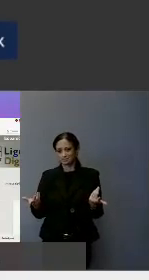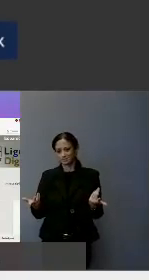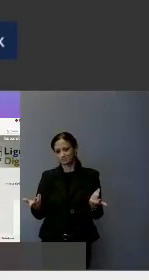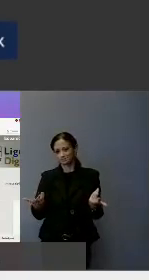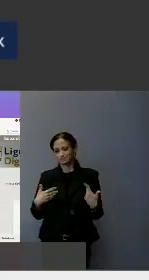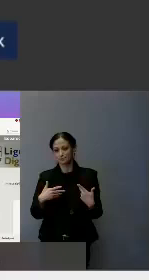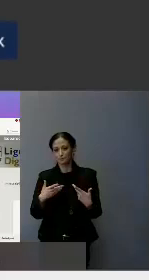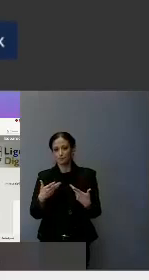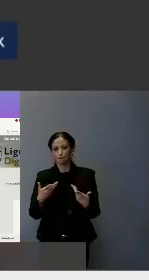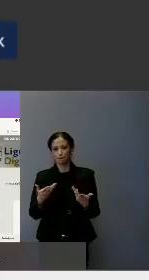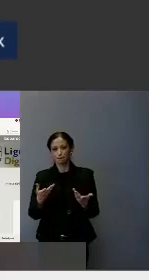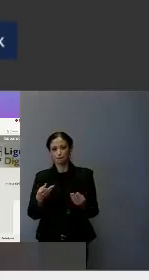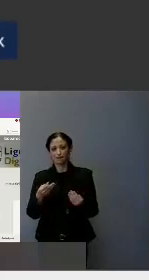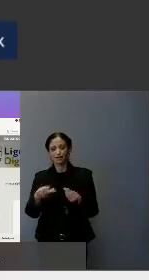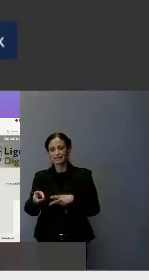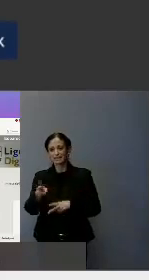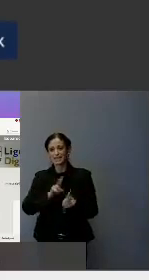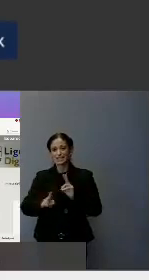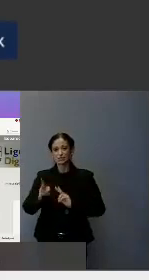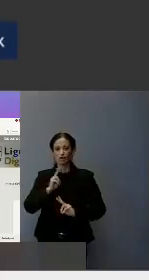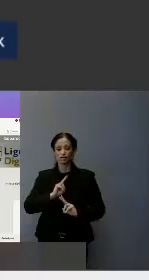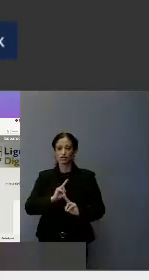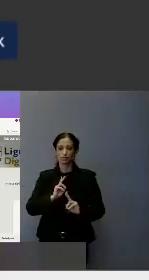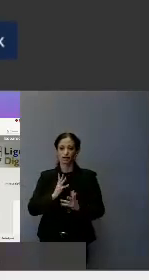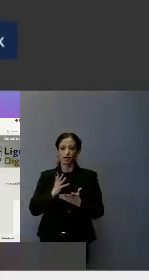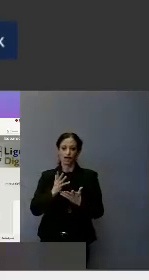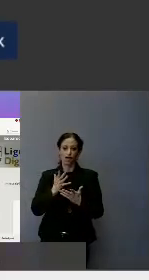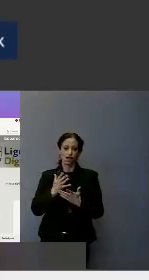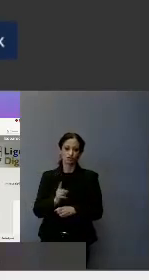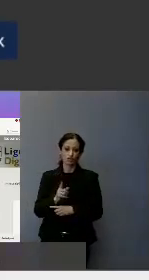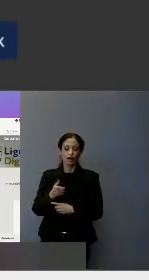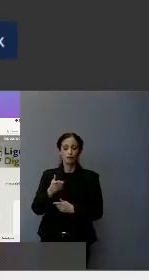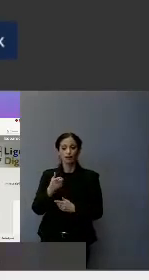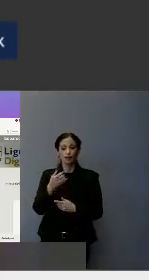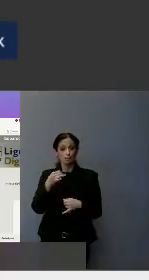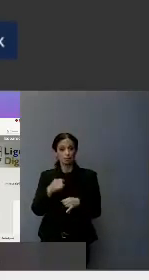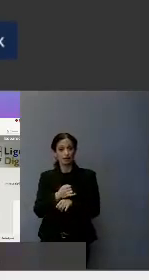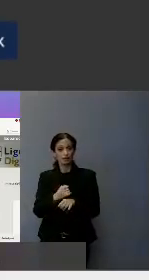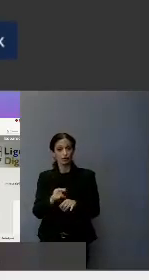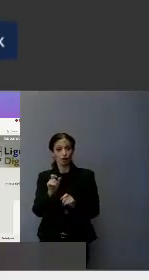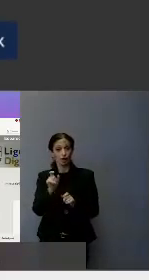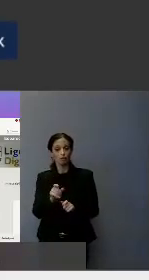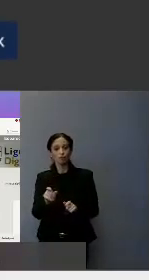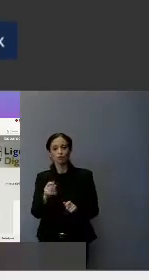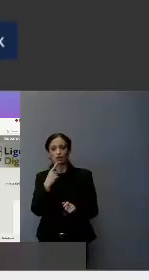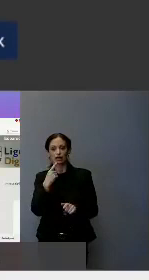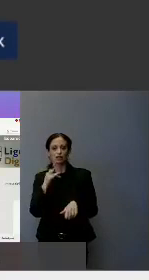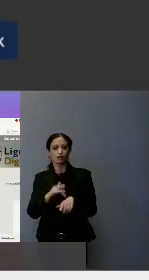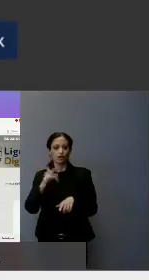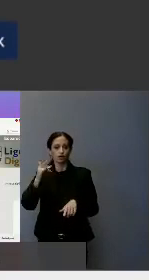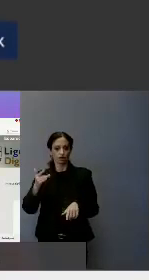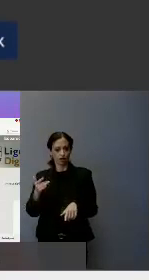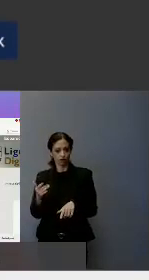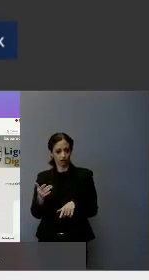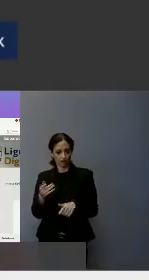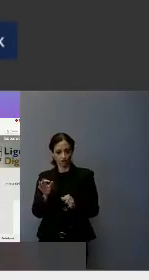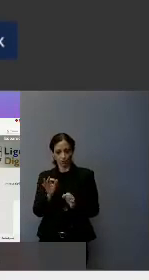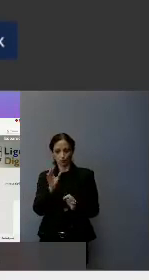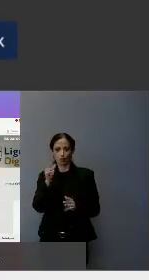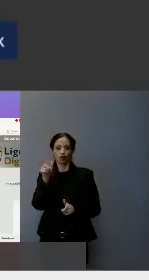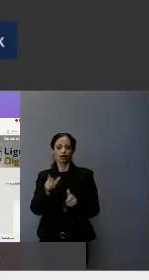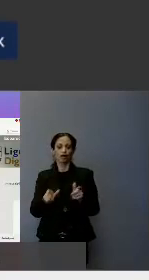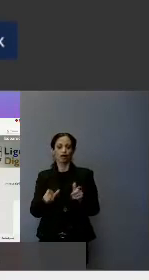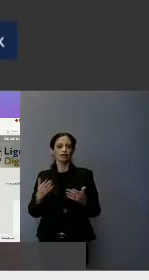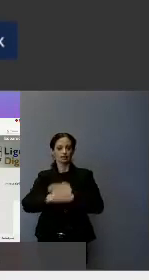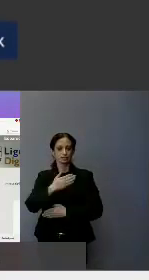difficilmente accettabile soprattutto dalle persone che sono in prima persona portatori di disabilità e hanno